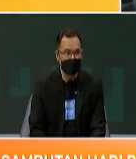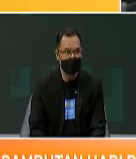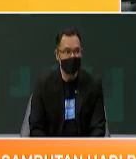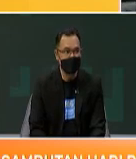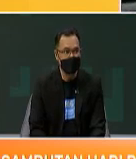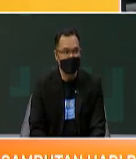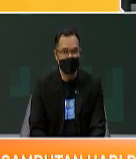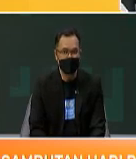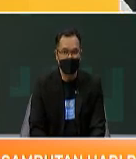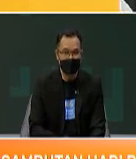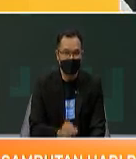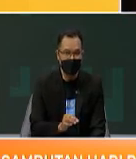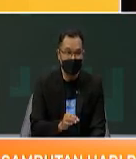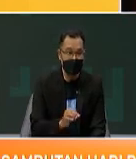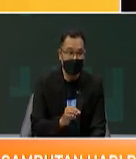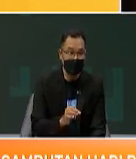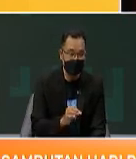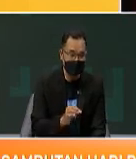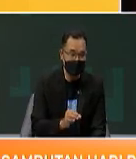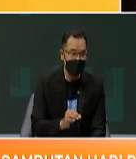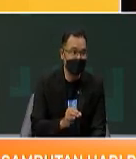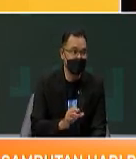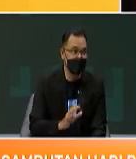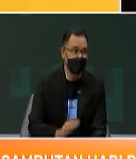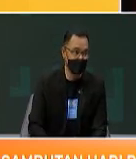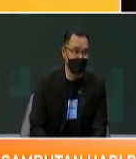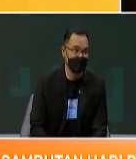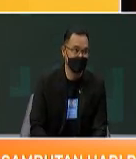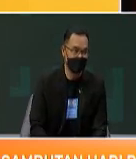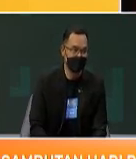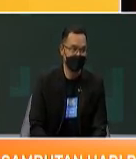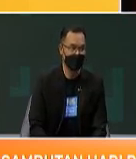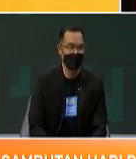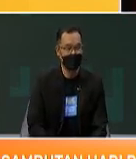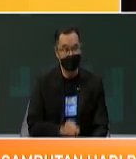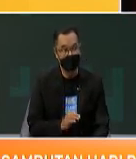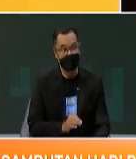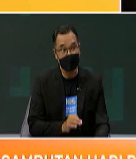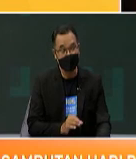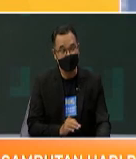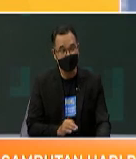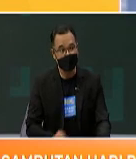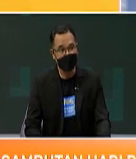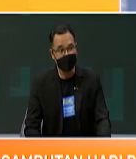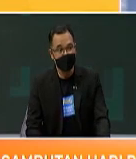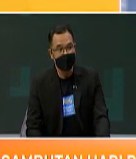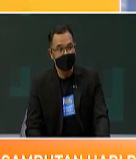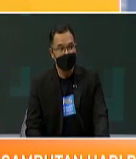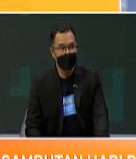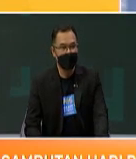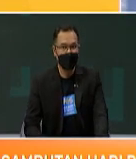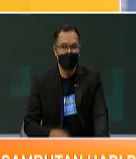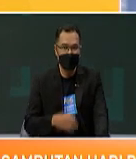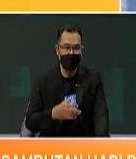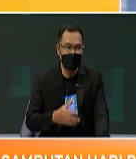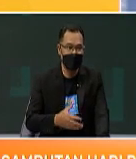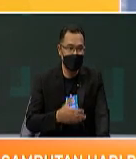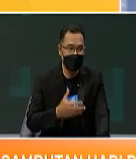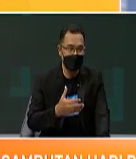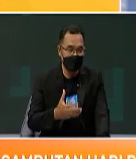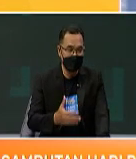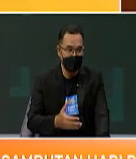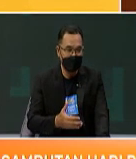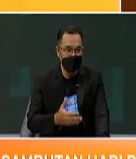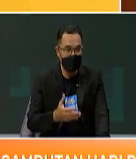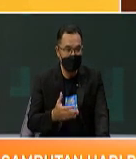bergantung kepada penelitian kita dari masa ke semasa. dan pelan transformasi kita ini pun kita perlu apa